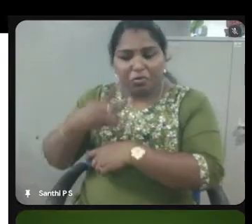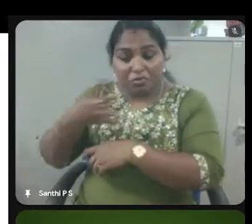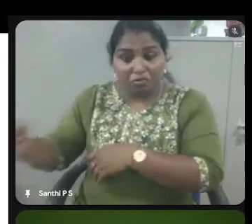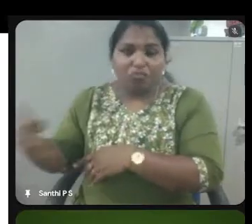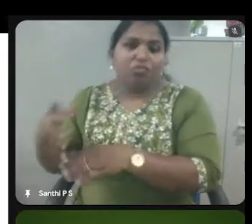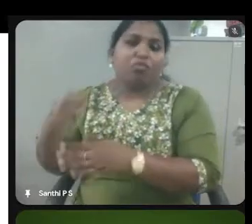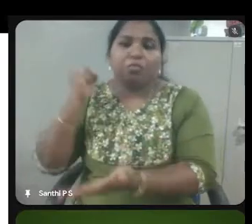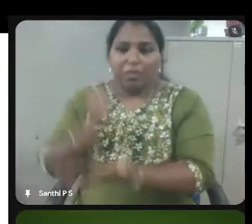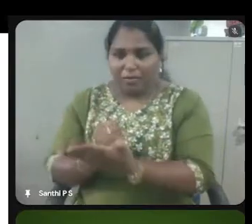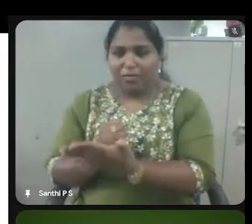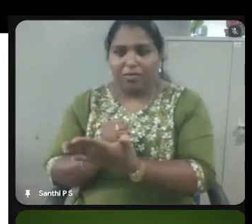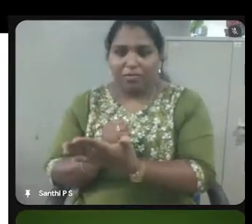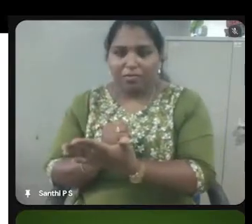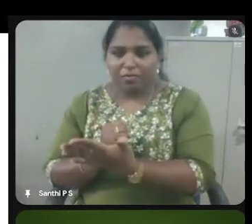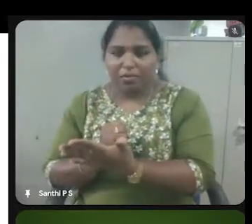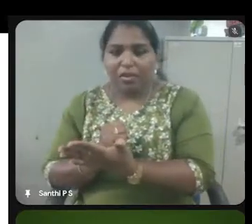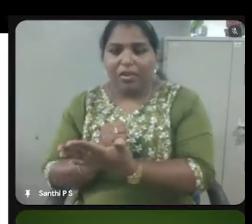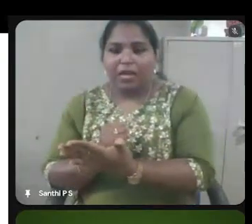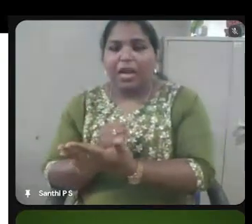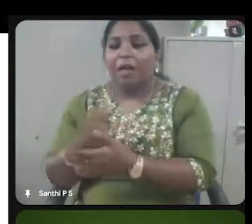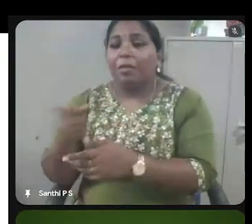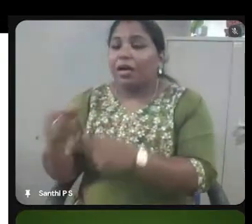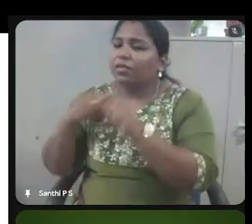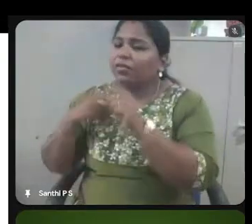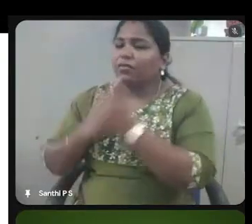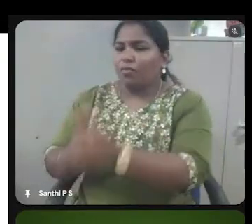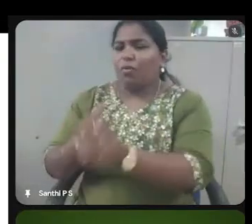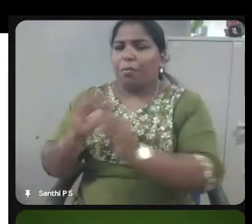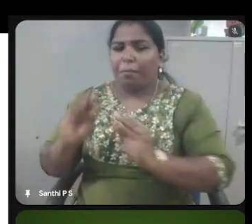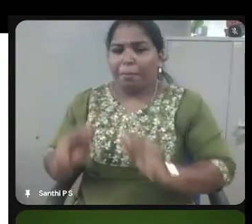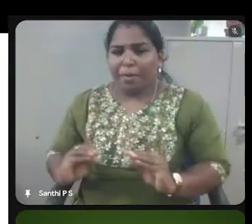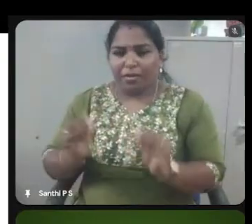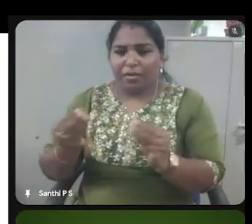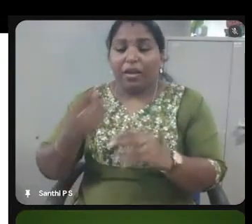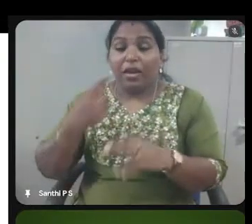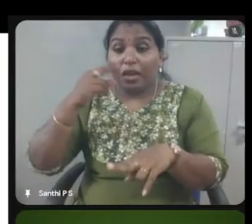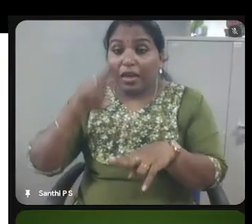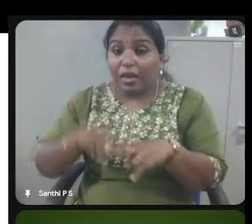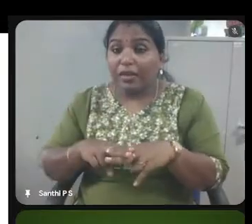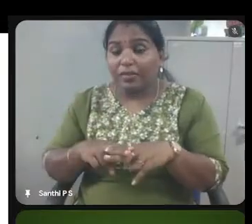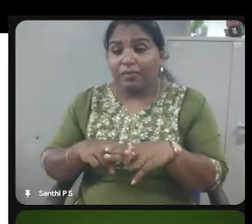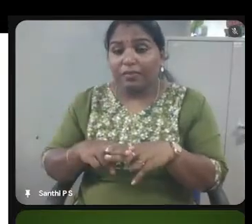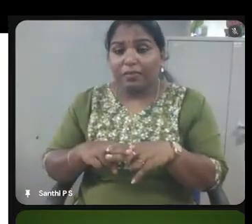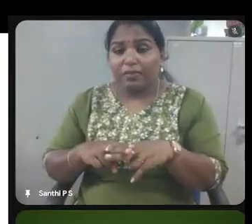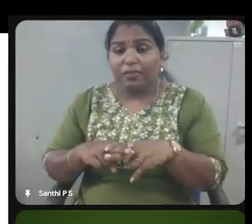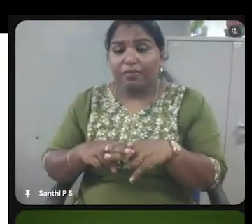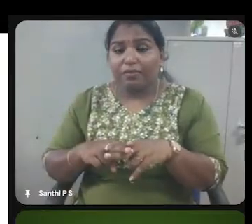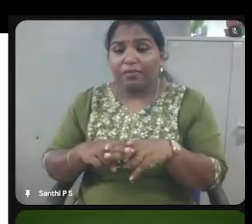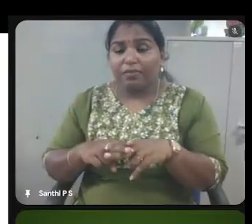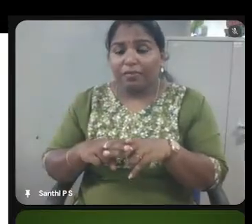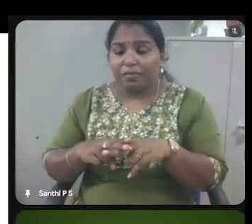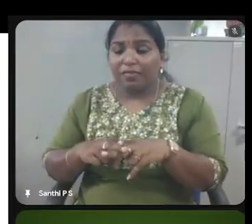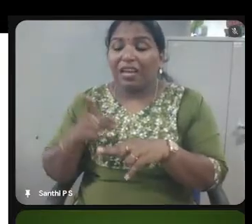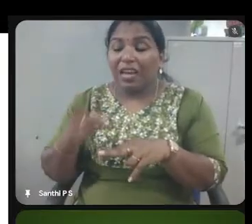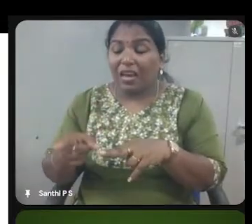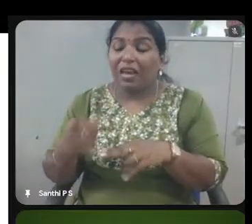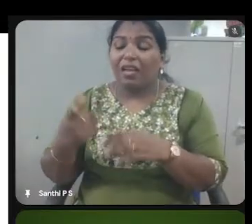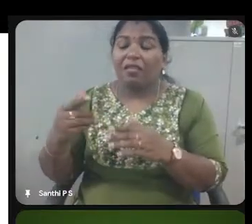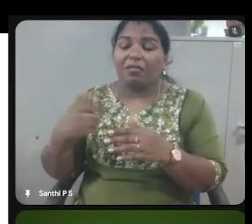തന്നെ ഈ കുട്ടിയെ ആ രീതിയിൽ ശ്രമിക്കുക. അത് പറ്റില്ലെങ്കിൽ ഒരു സൈക്കോളജിസ്റ്റിന്റെ സേവനം എടുക്കുക. അതിൽ